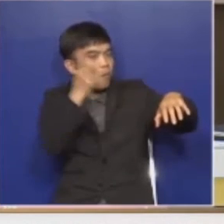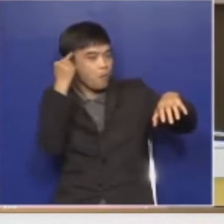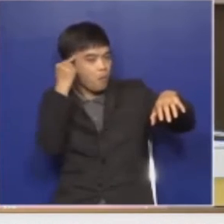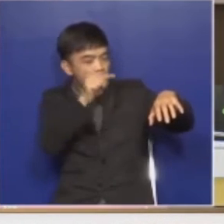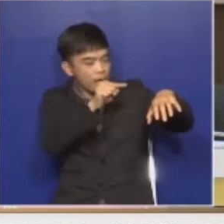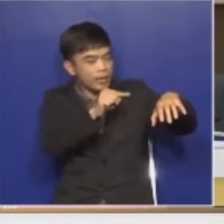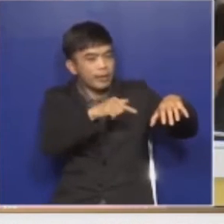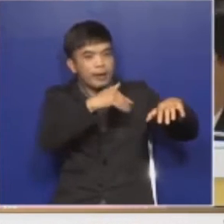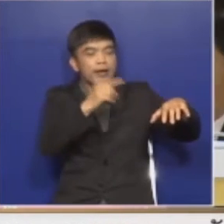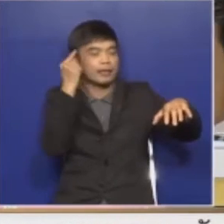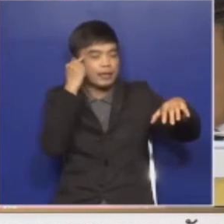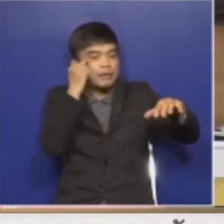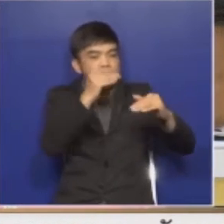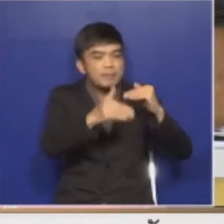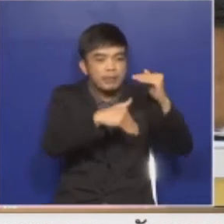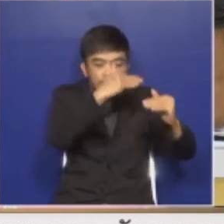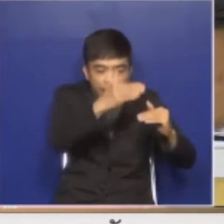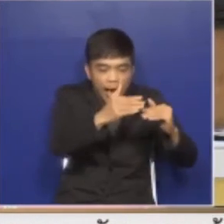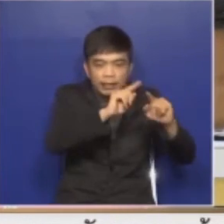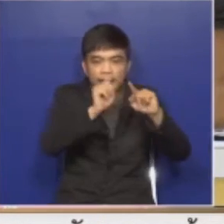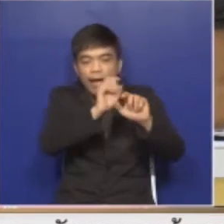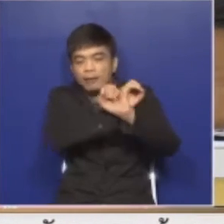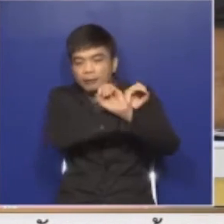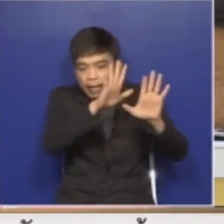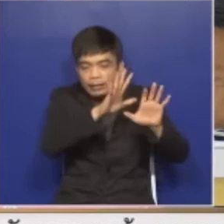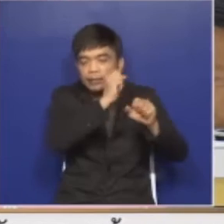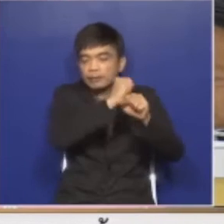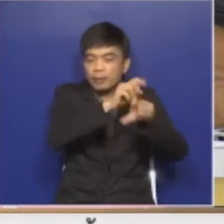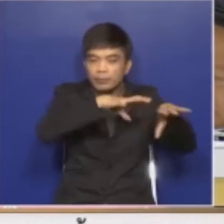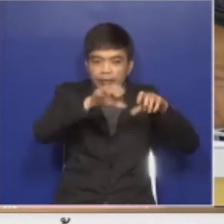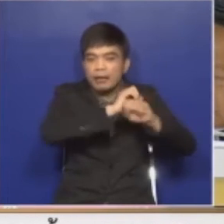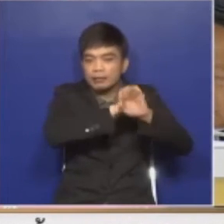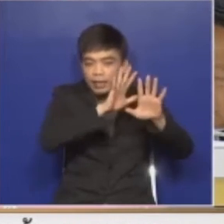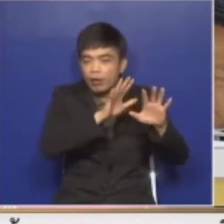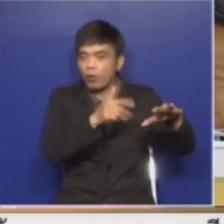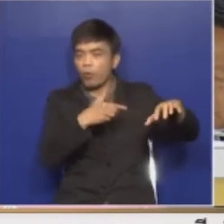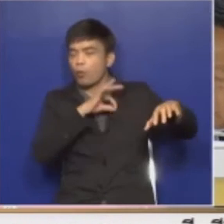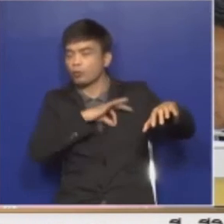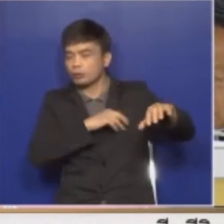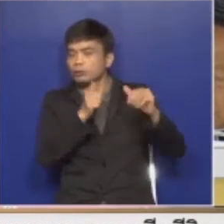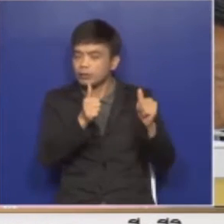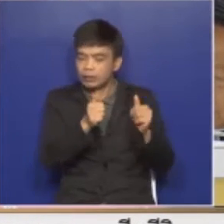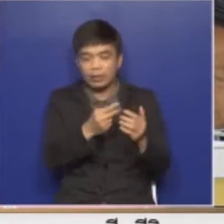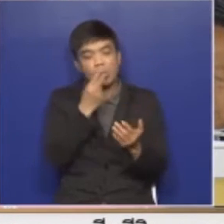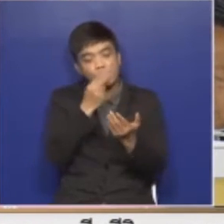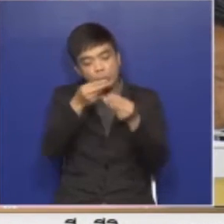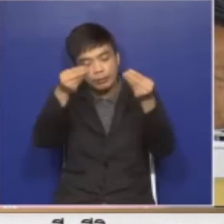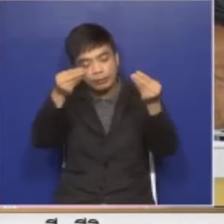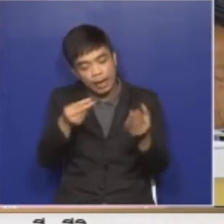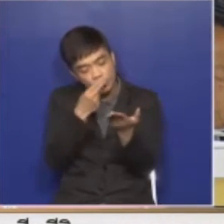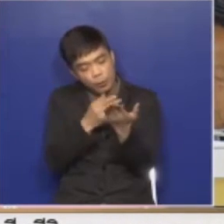การทำความเข้าใจในระบอบประชาธิปไตยให้มันดึกบานยิ่งขึ้นผมดีใจนะครับเห็นการรายงานมาทุกครั้งทุกปี